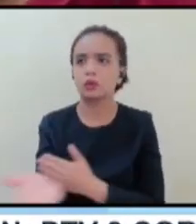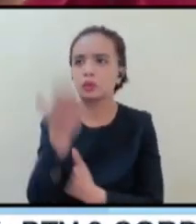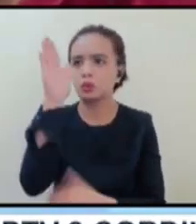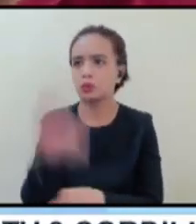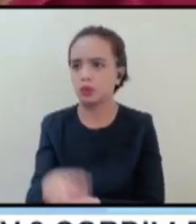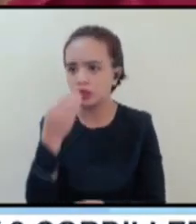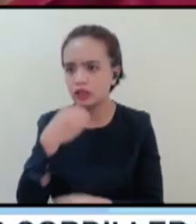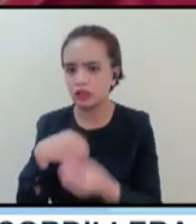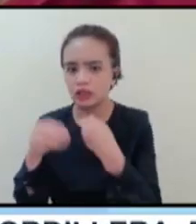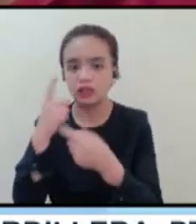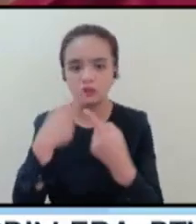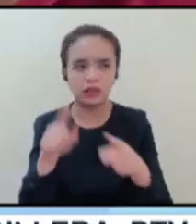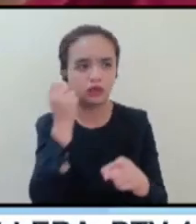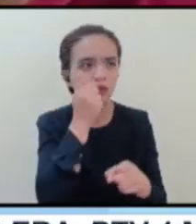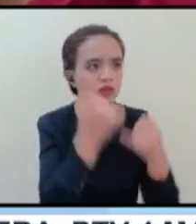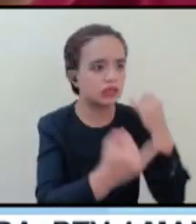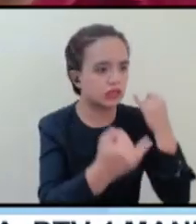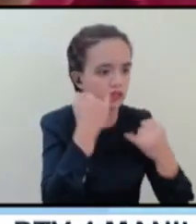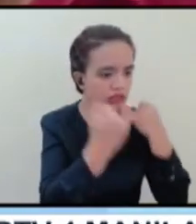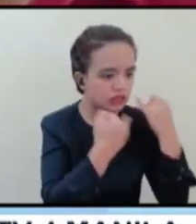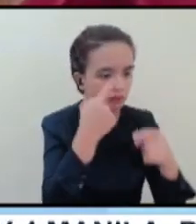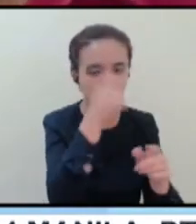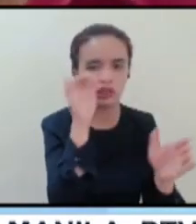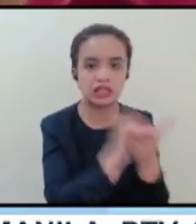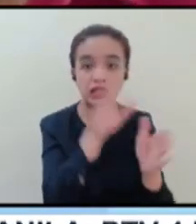kung puro instant noodle ang kinakain mo dahil yun ang mura,